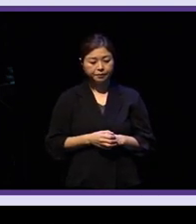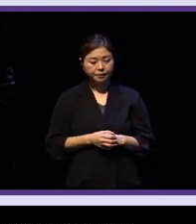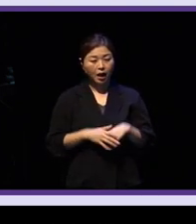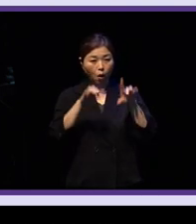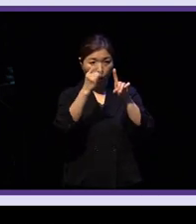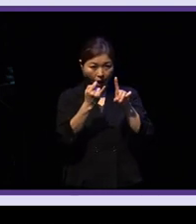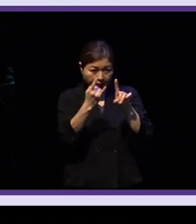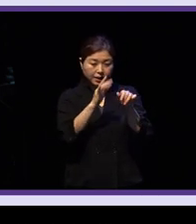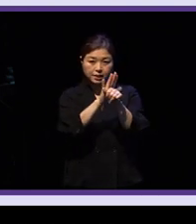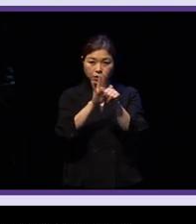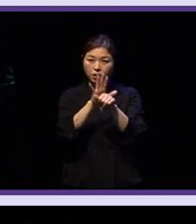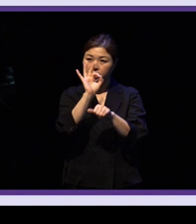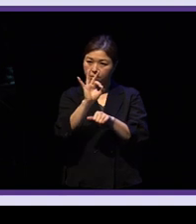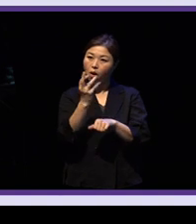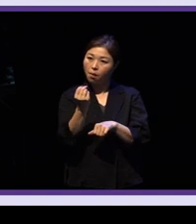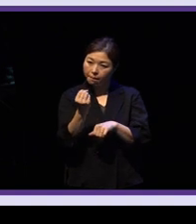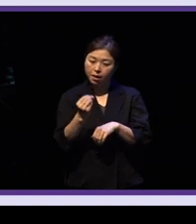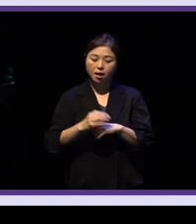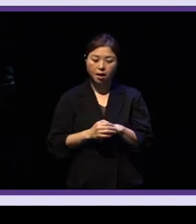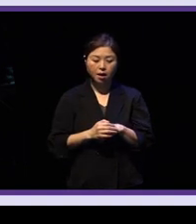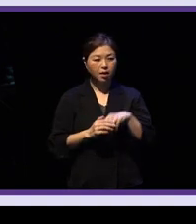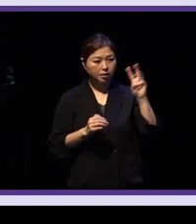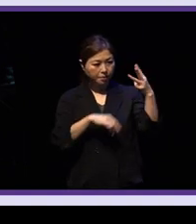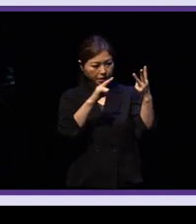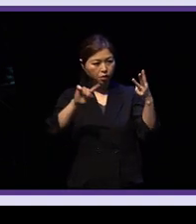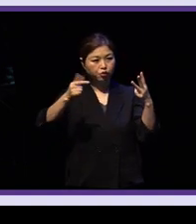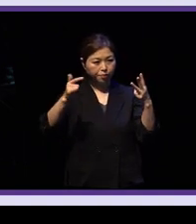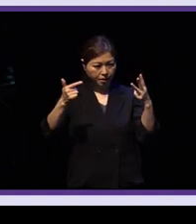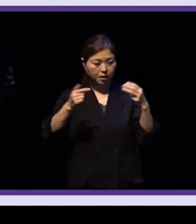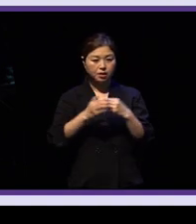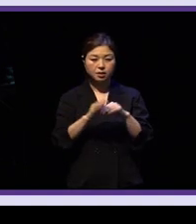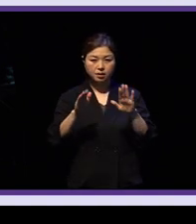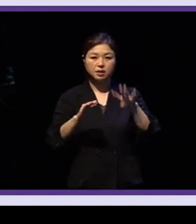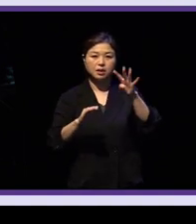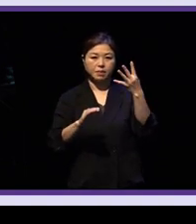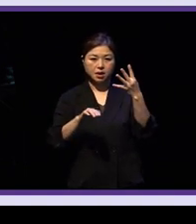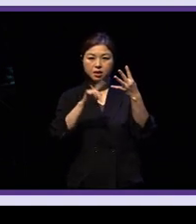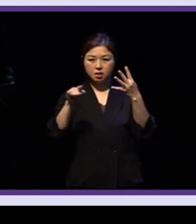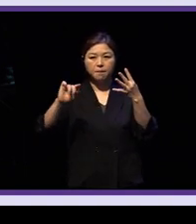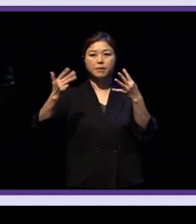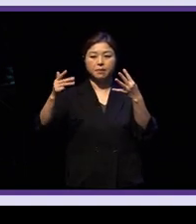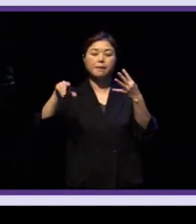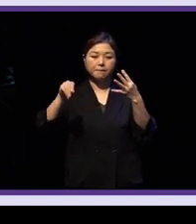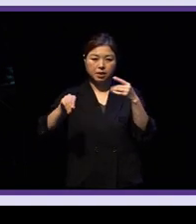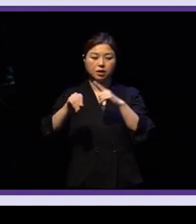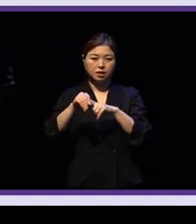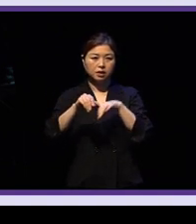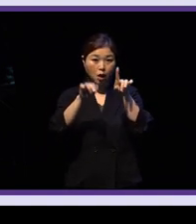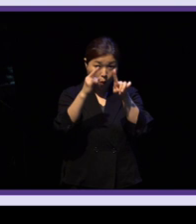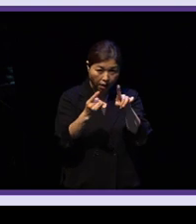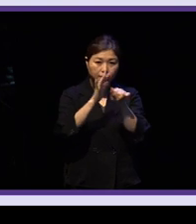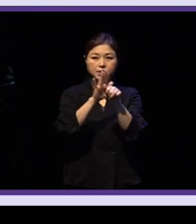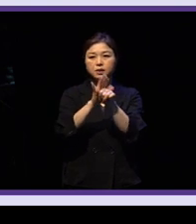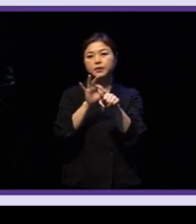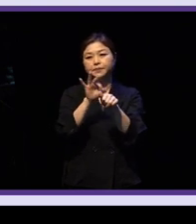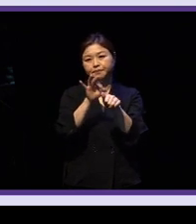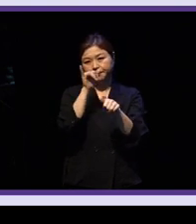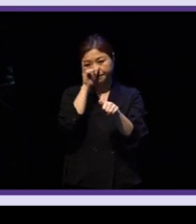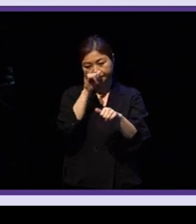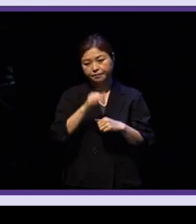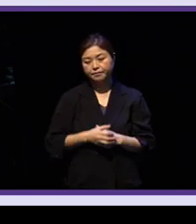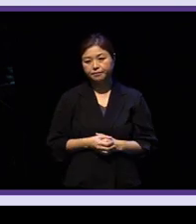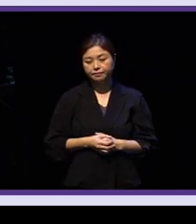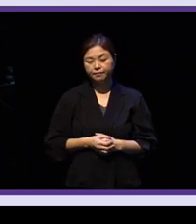지원금을 작년에 이미 개선했던 부분인데 원래 300에서 600까지였는데 400만원에서 800만원까지 해당 지원금으로 편성을 하고